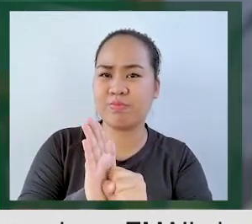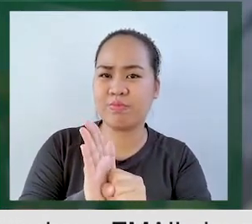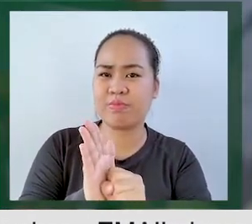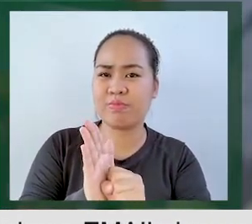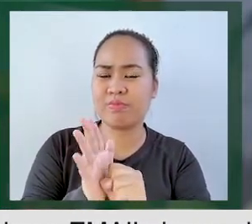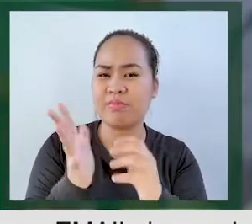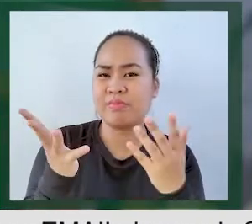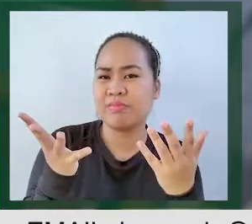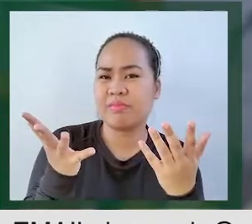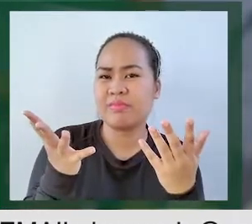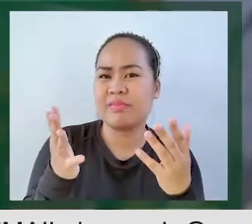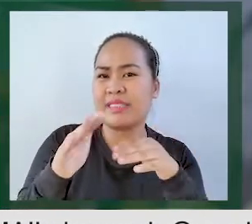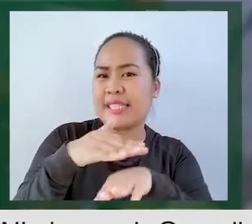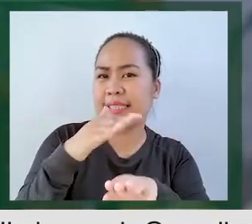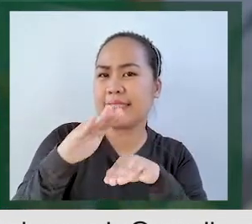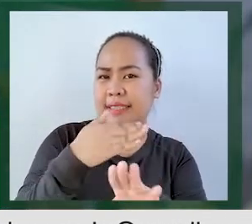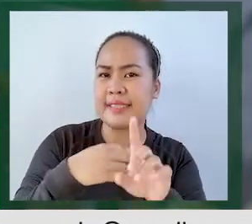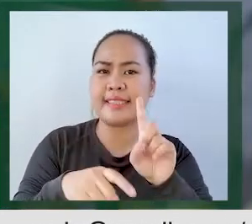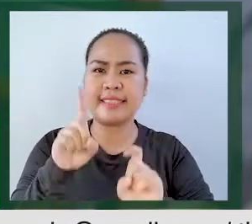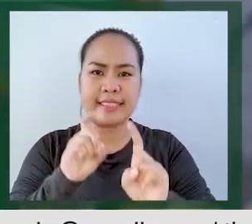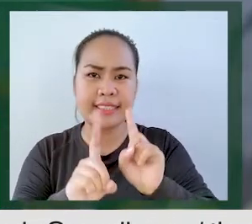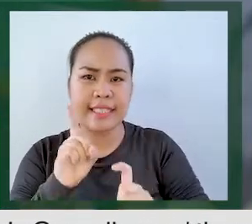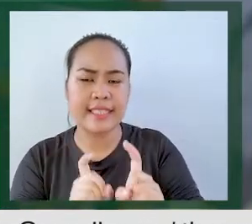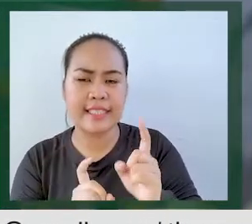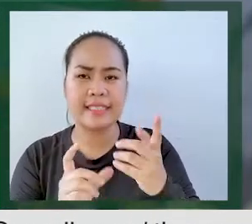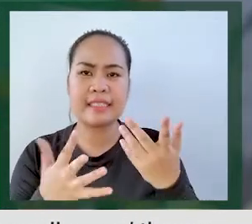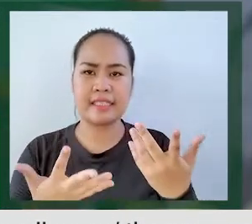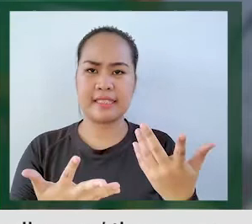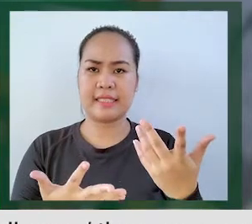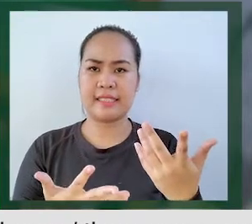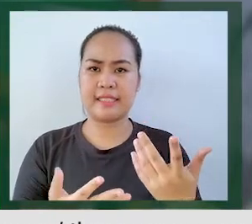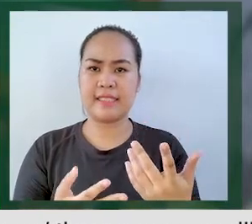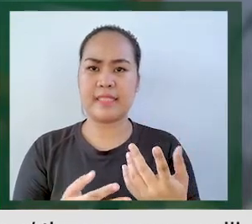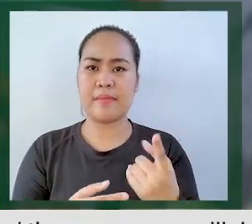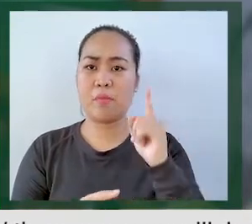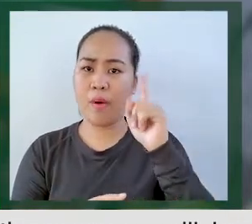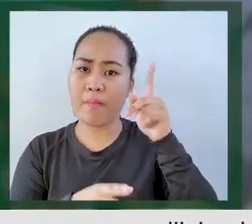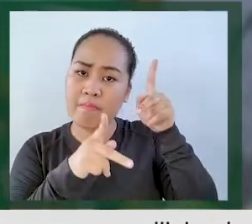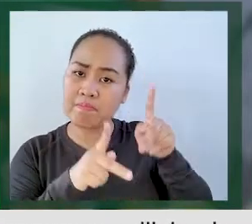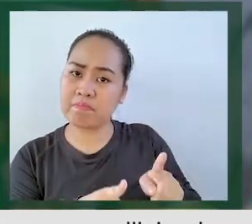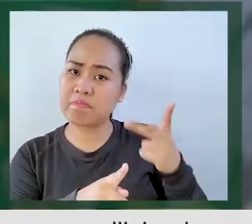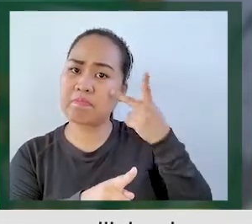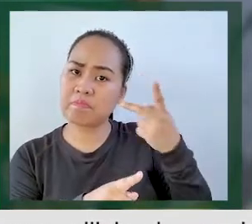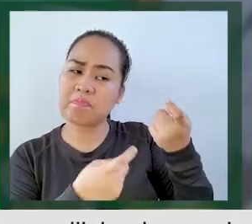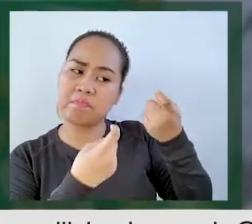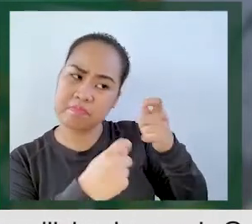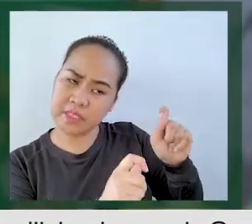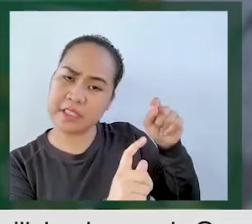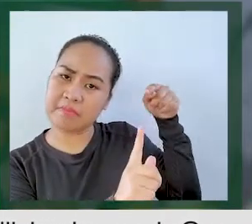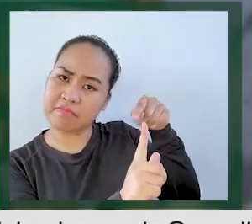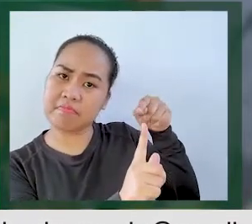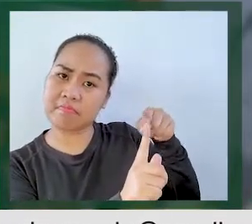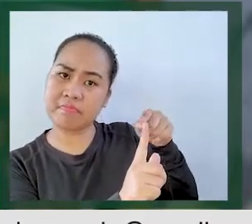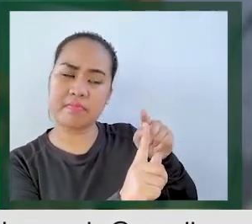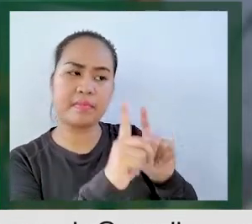but because of accessibility of testing, pag tinest sila through swab, PCR